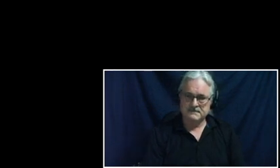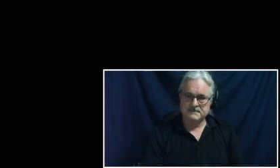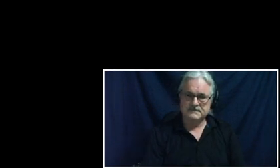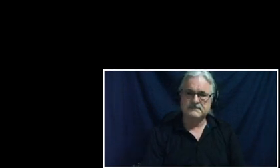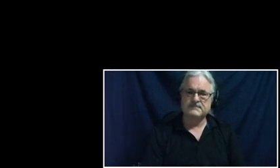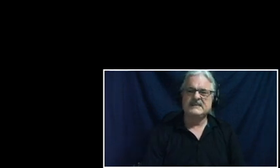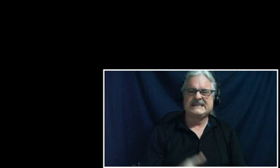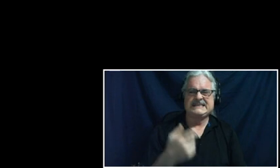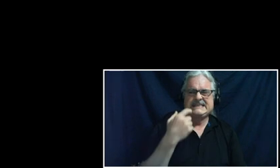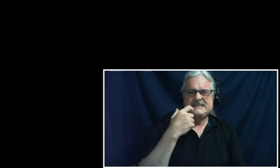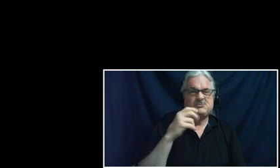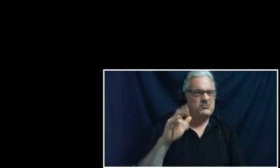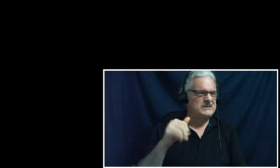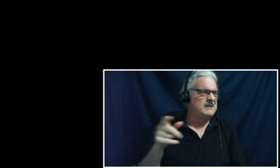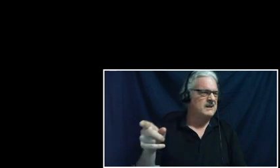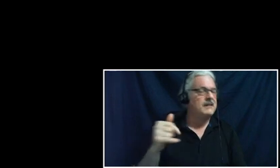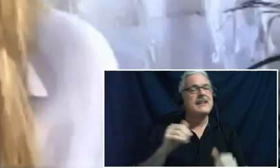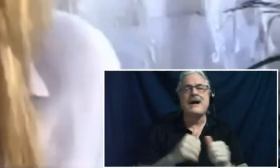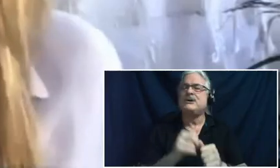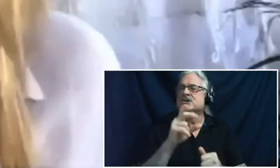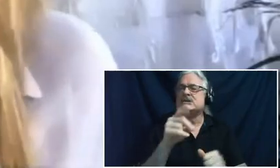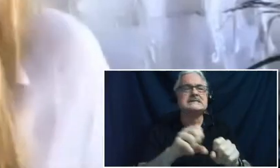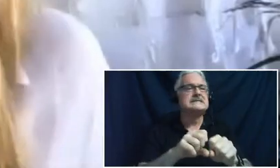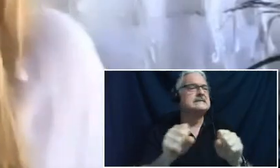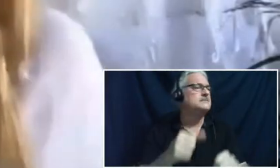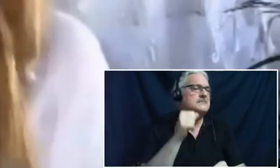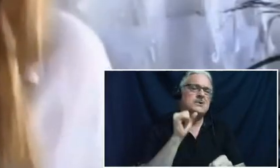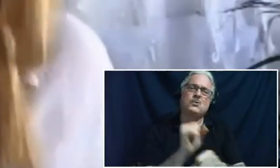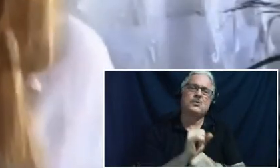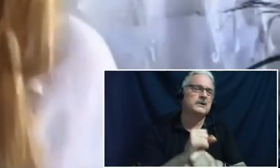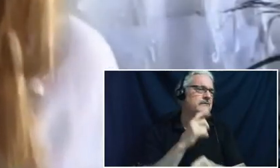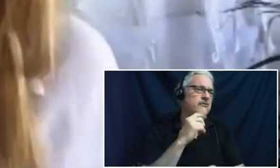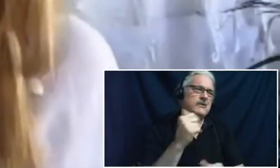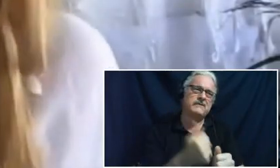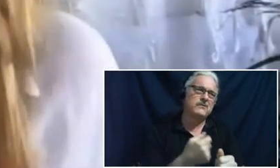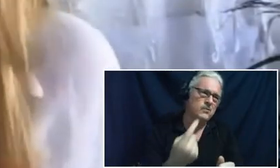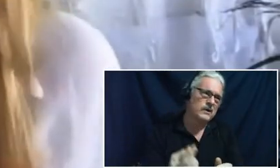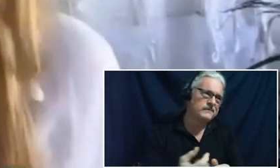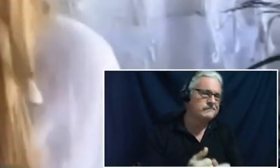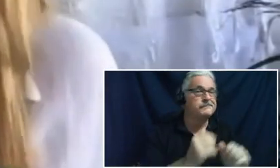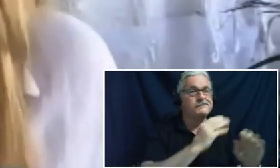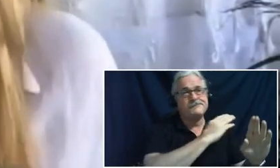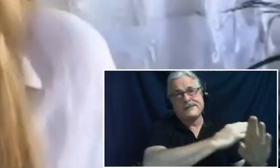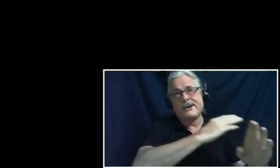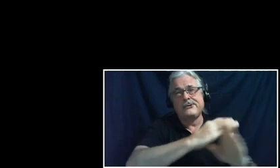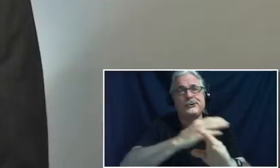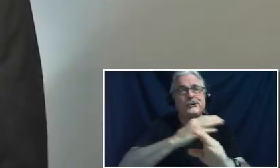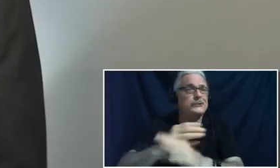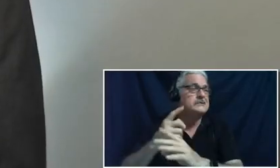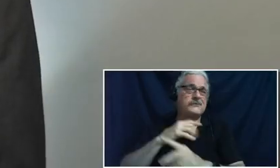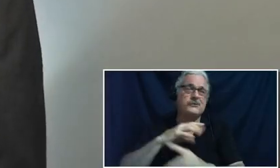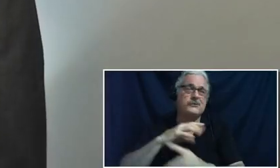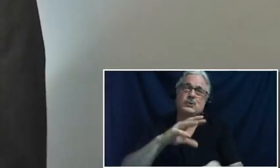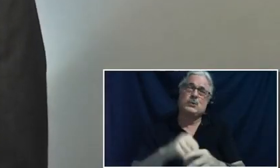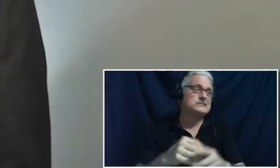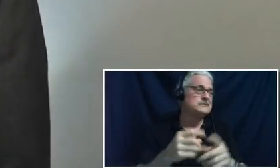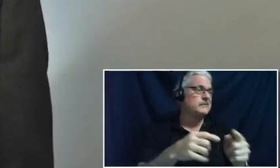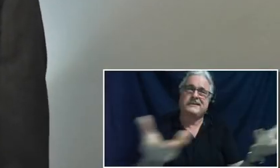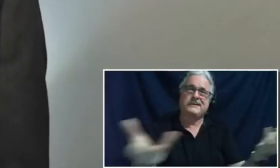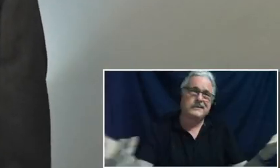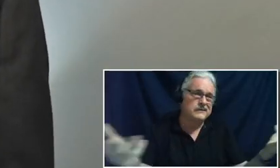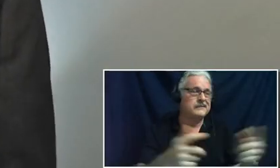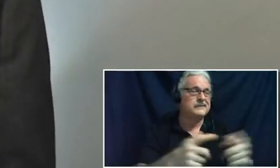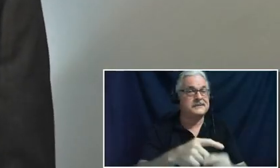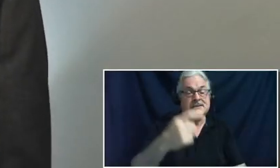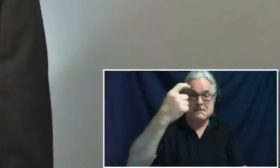Rina vient de nous dire que les systèmes éducatifs ne fonctionnent pas pour tous les élèves. Les obstacles à l'inclusion existent partout. Ils se trouvent dans les